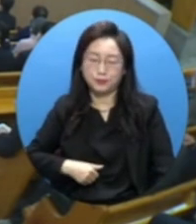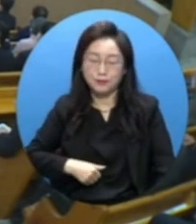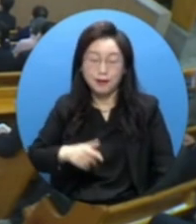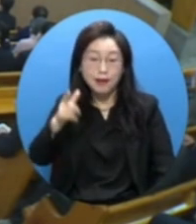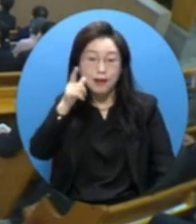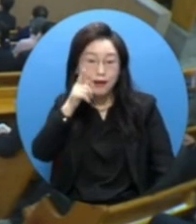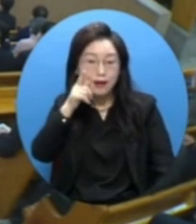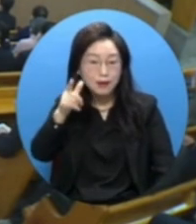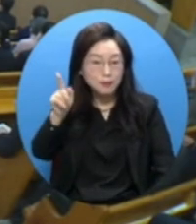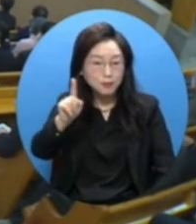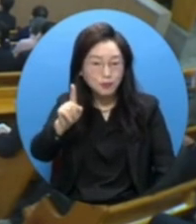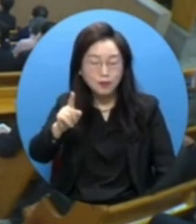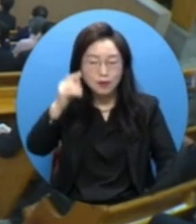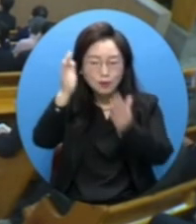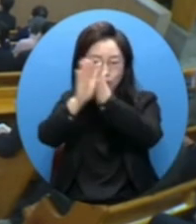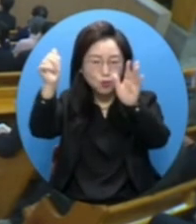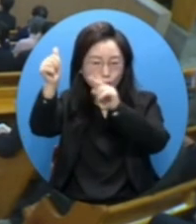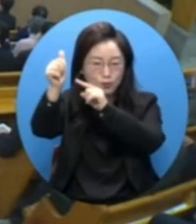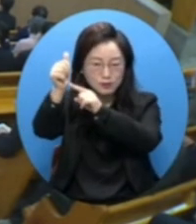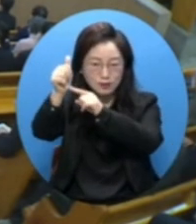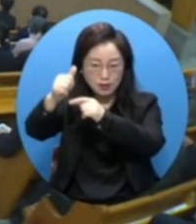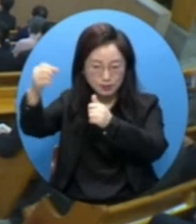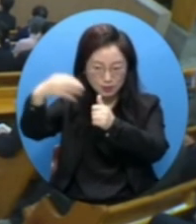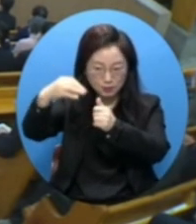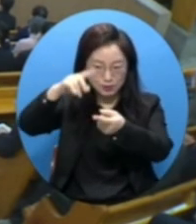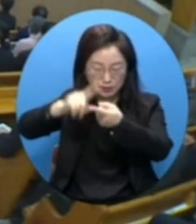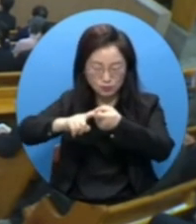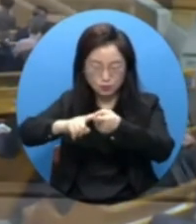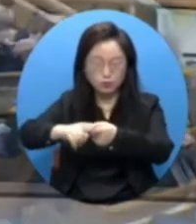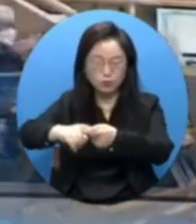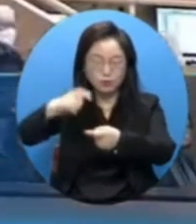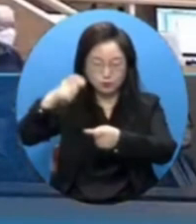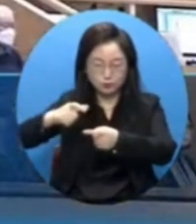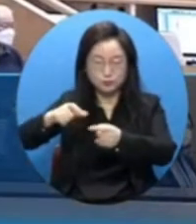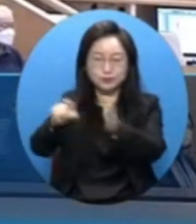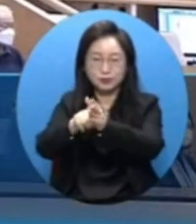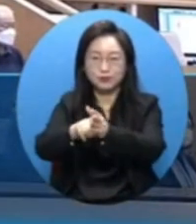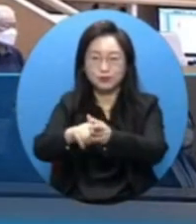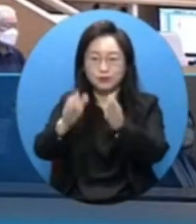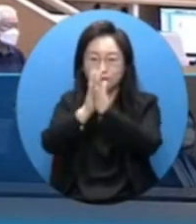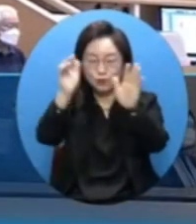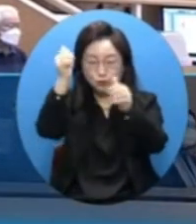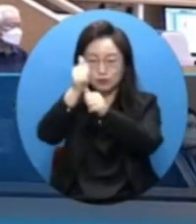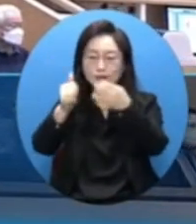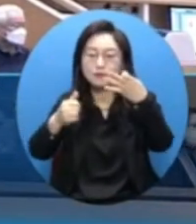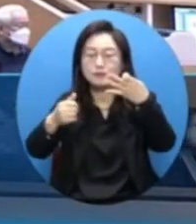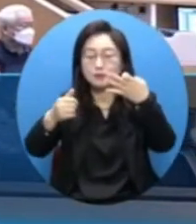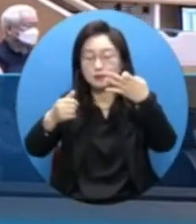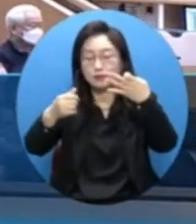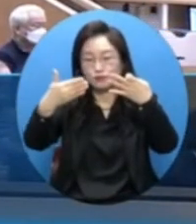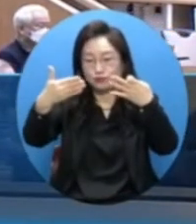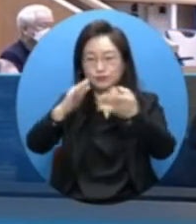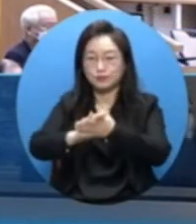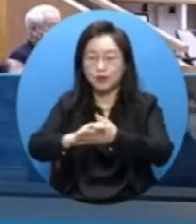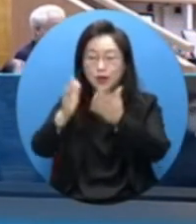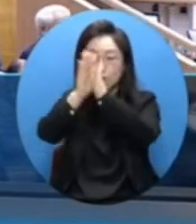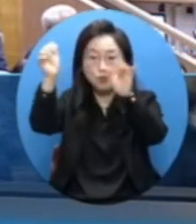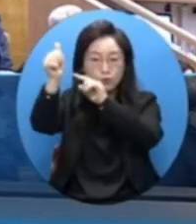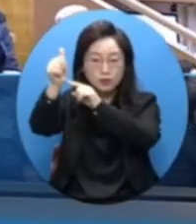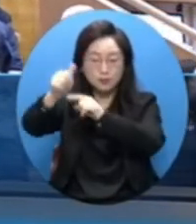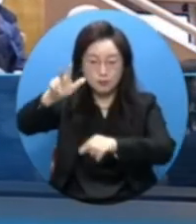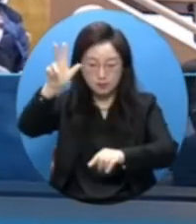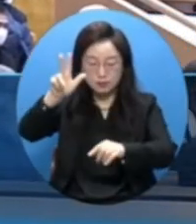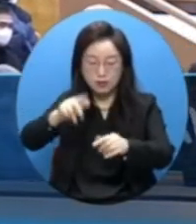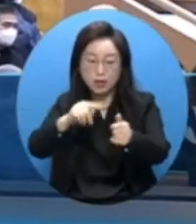통해 주신 약속의 말씀을 굳게 믿고 붙잡았습니다 여호수아 14장 9절입니다 그날에 모세가 맹세하게 이르되 내가